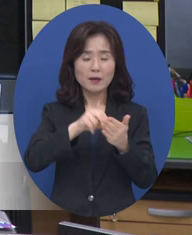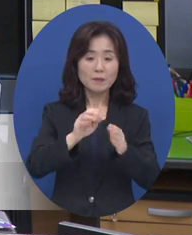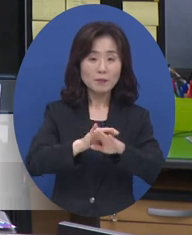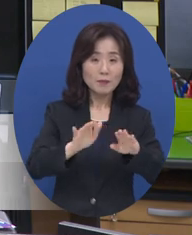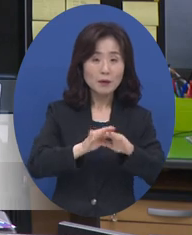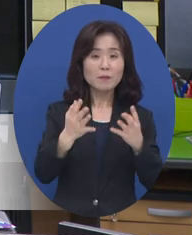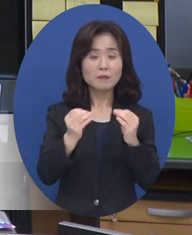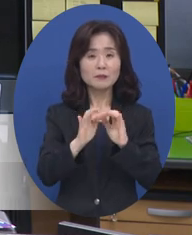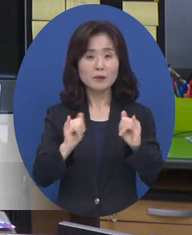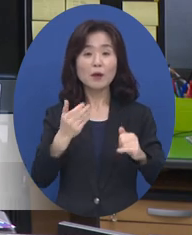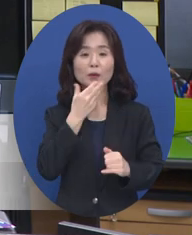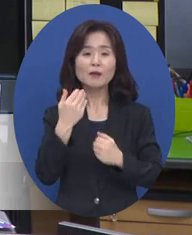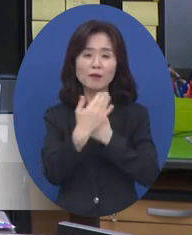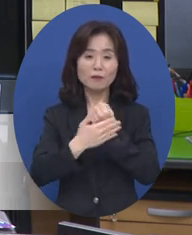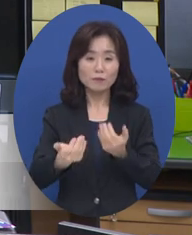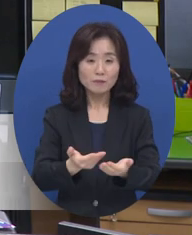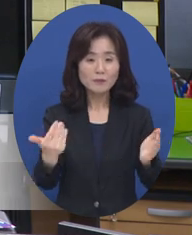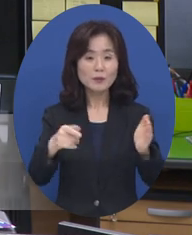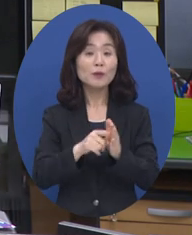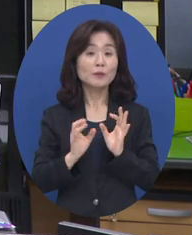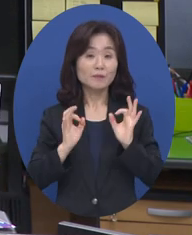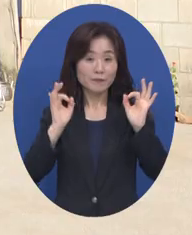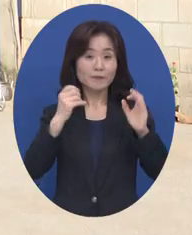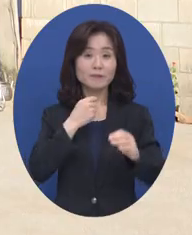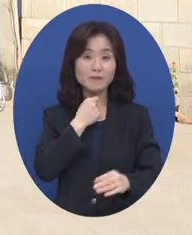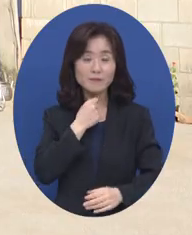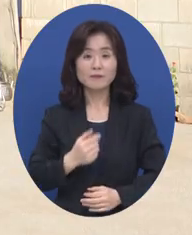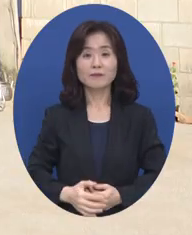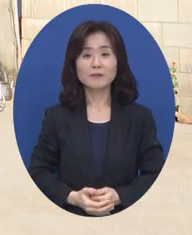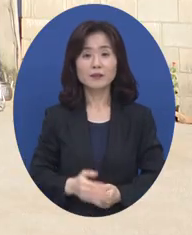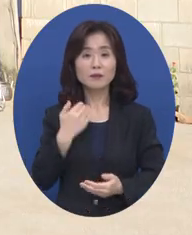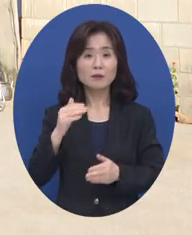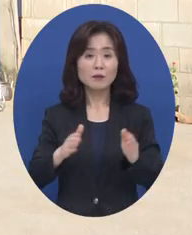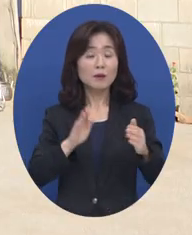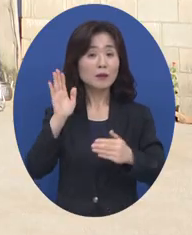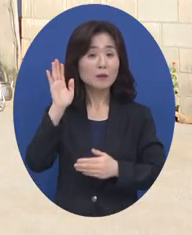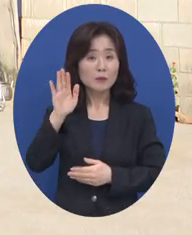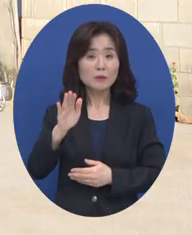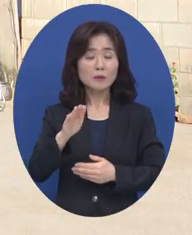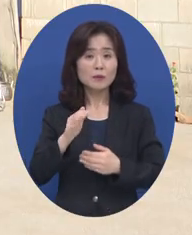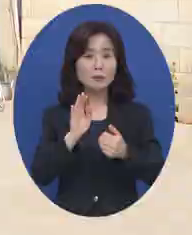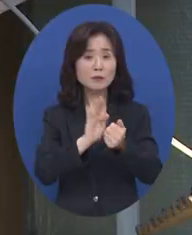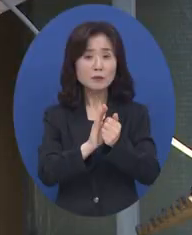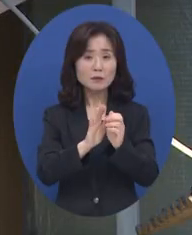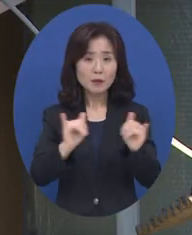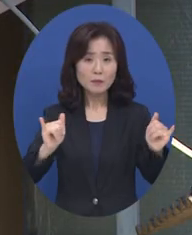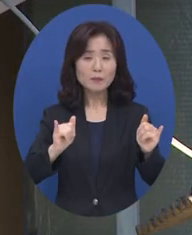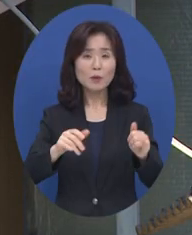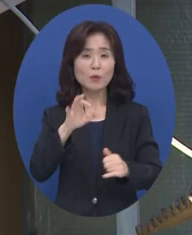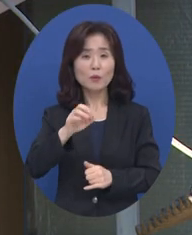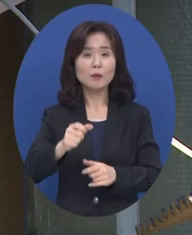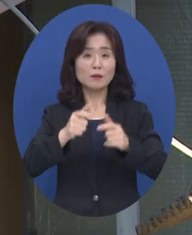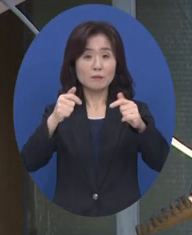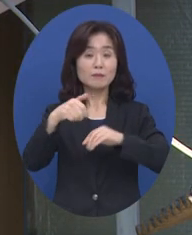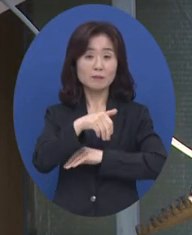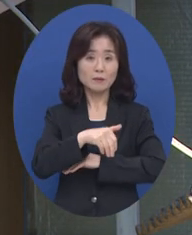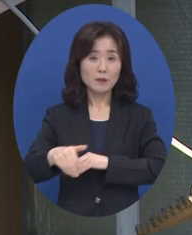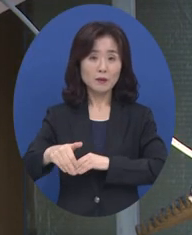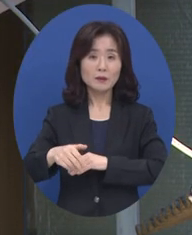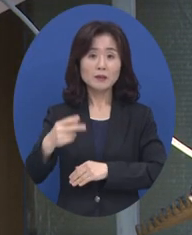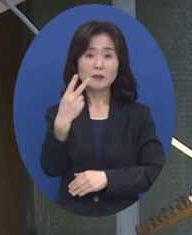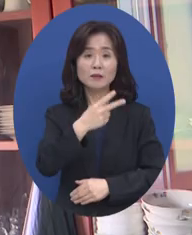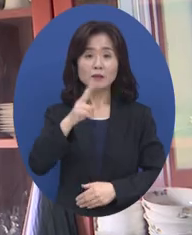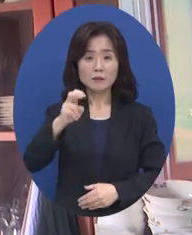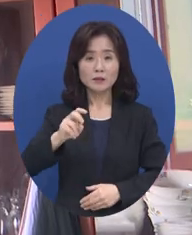많은 분들에게 복지 혜택이 돌아갈 수 있도록 노력하겟습니다 정도는 앞으로 치운 대상과 지원 금액을 확대하기 위해서 오는